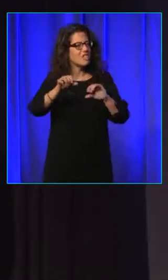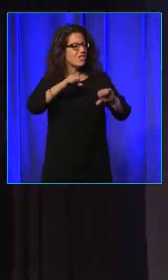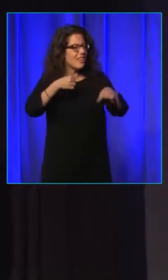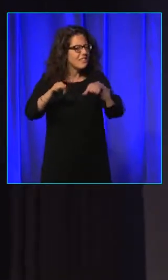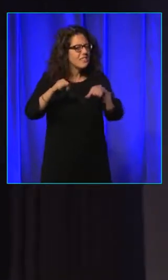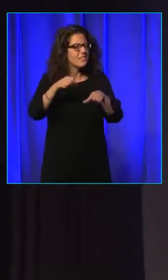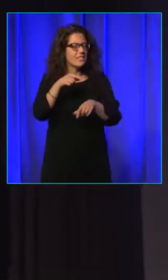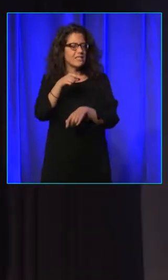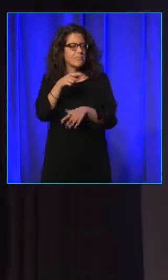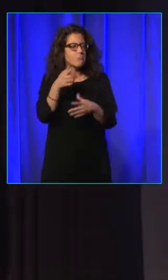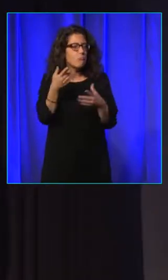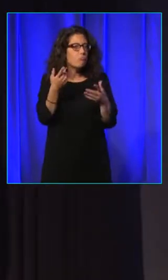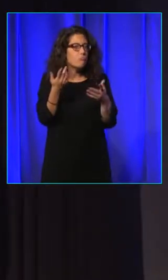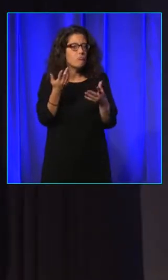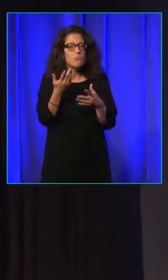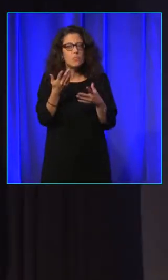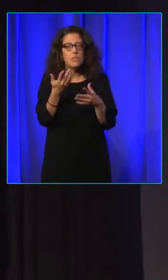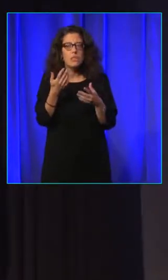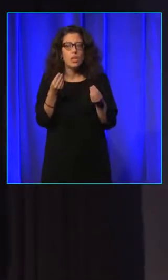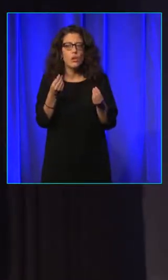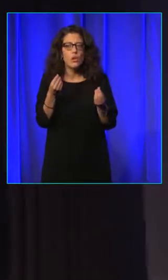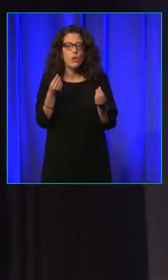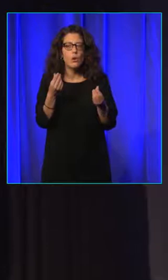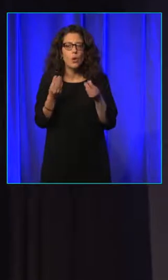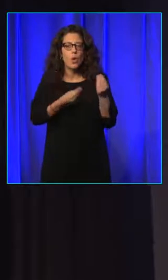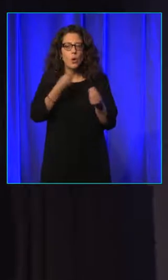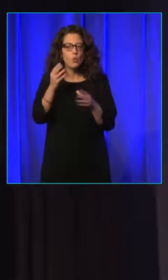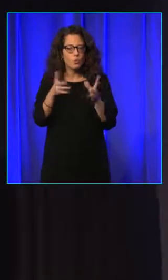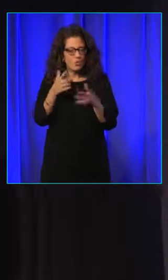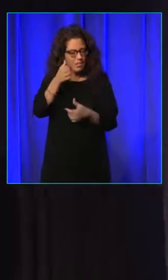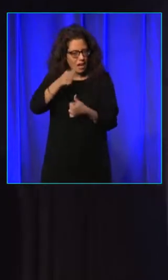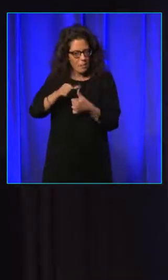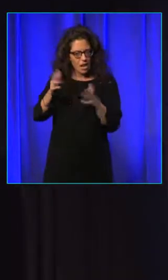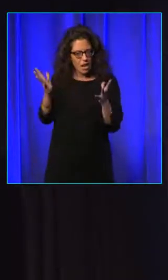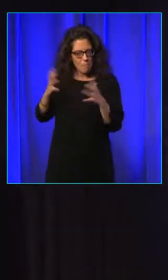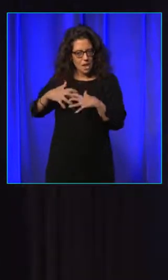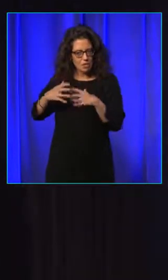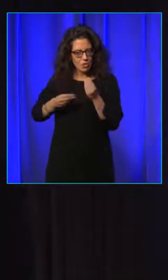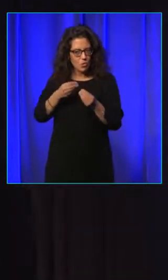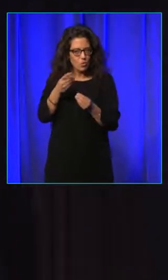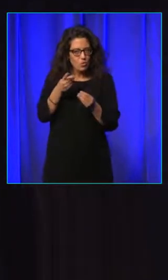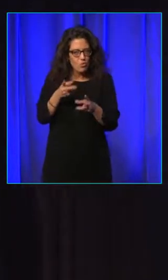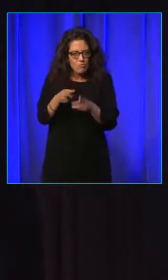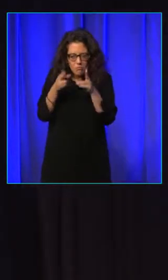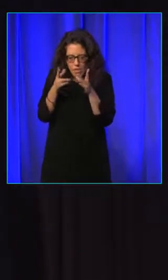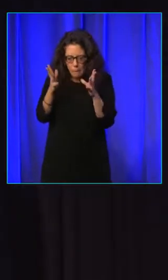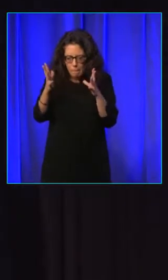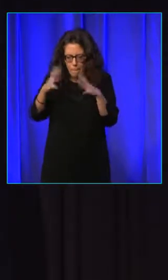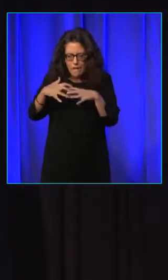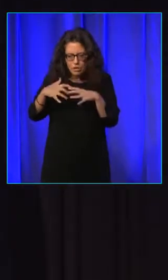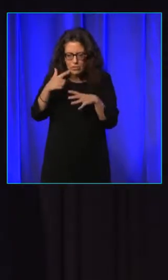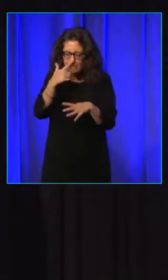particulier ou est-ce que tu te souviens d'un match ou d'une partie de match où tu as